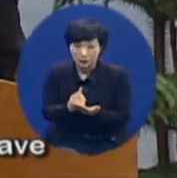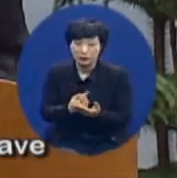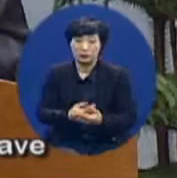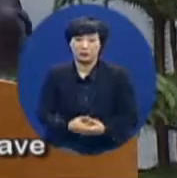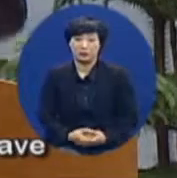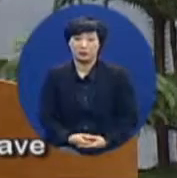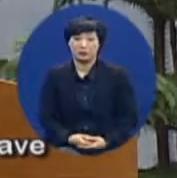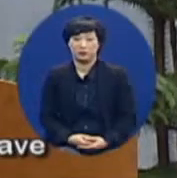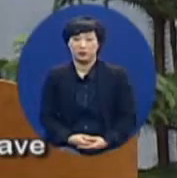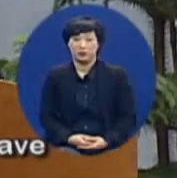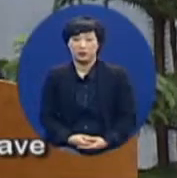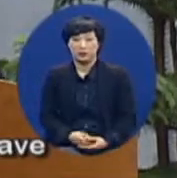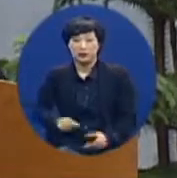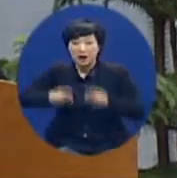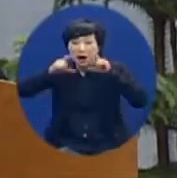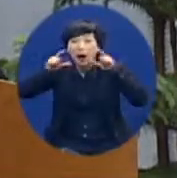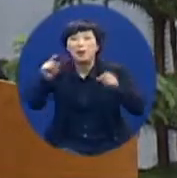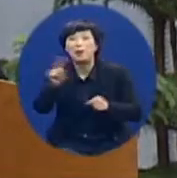아멘